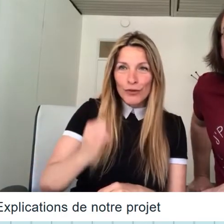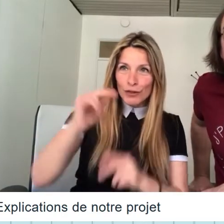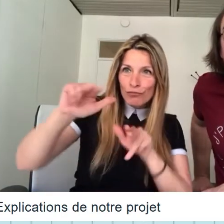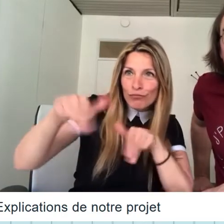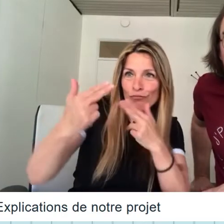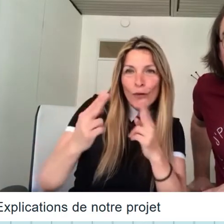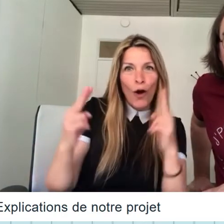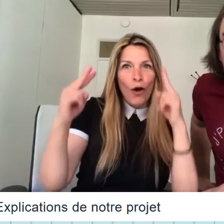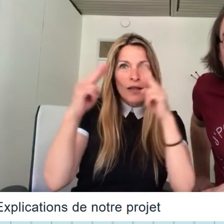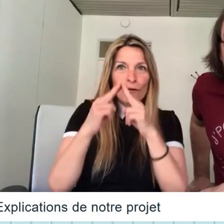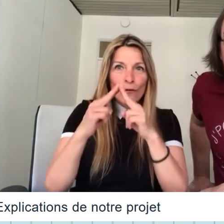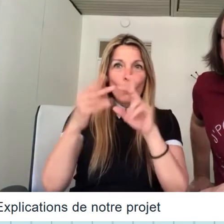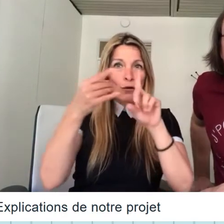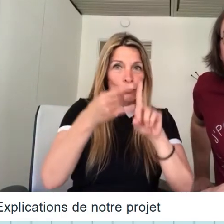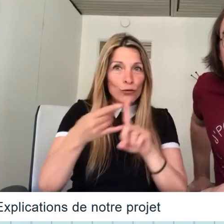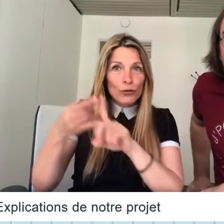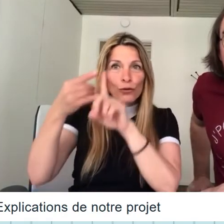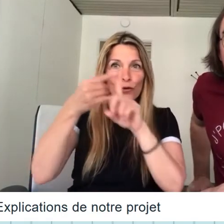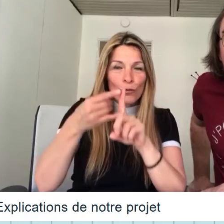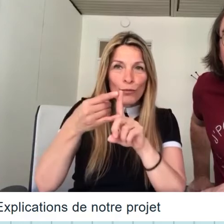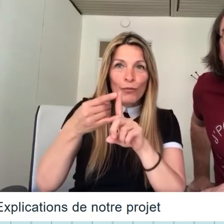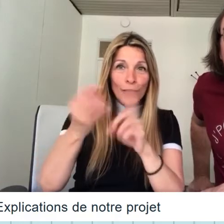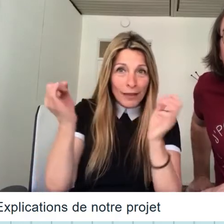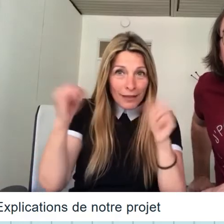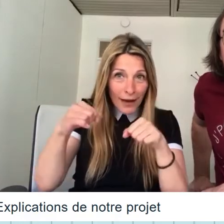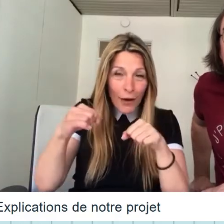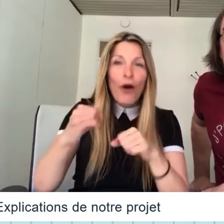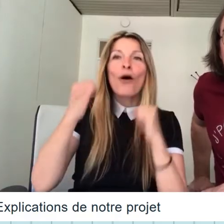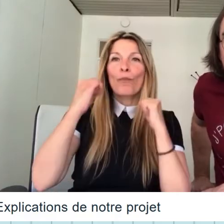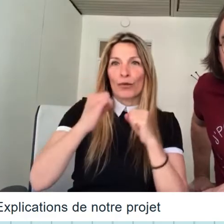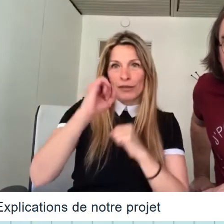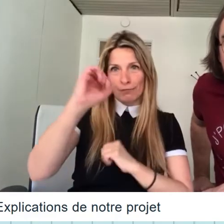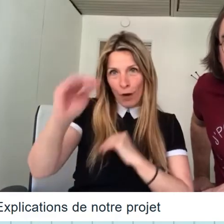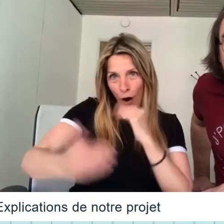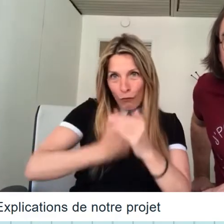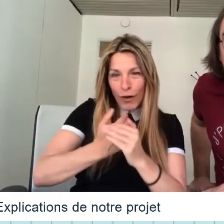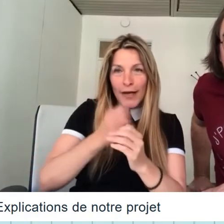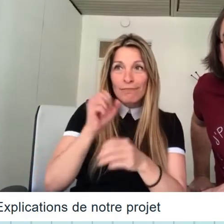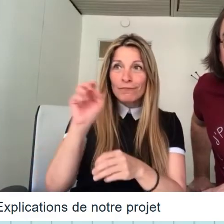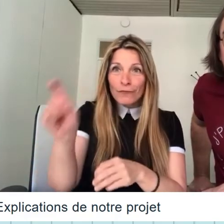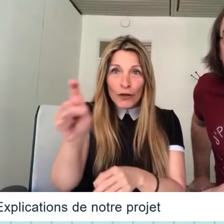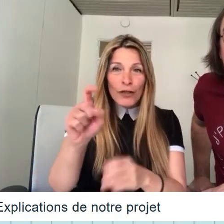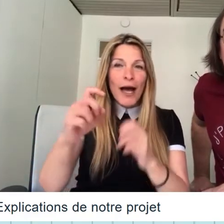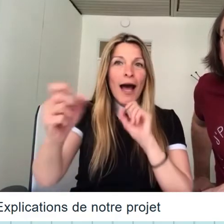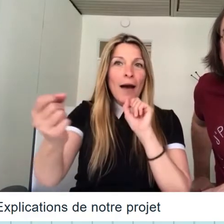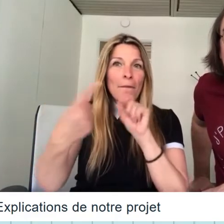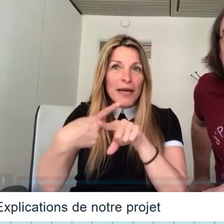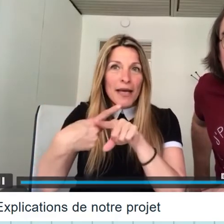ferait par Zoom, envoyez-nous votre adresse mail à l'adresse